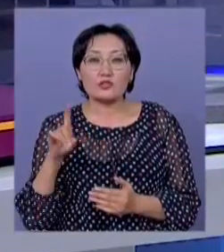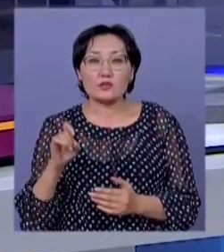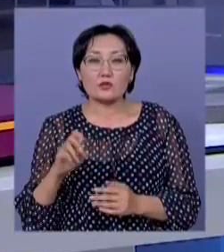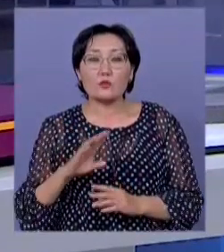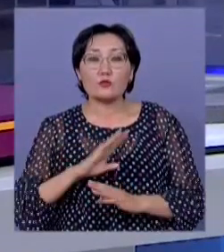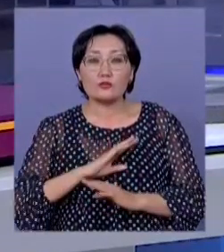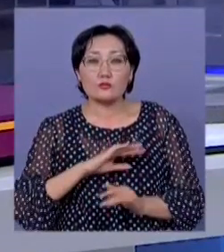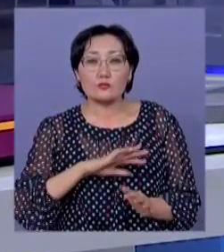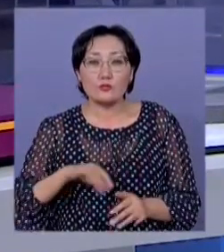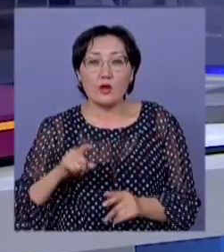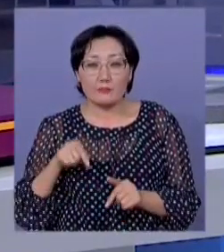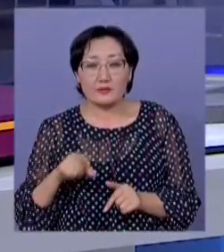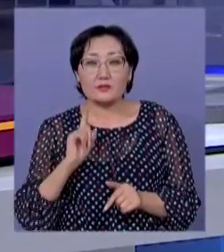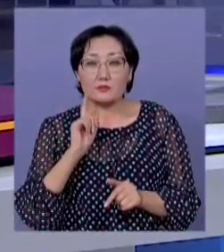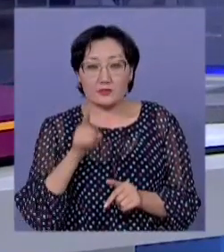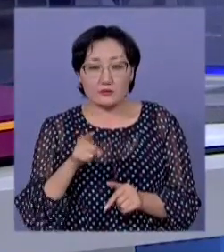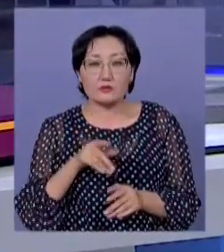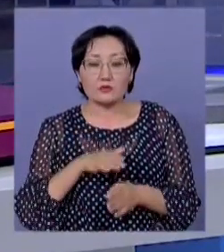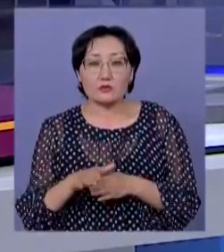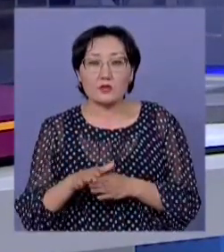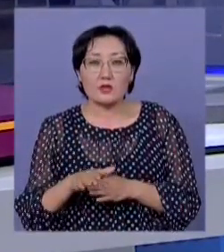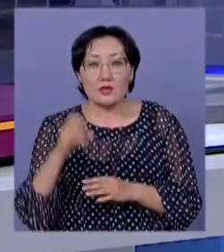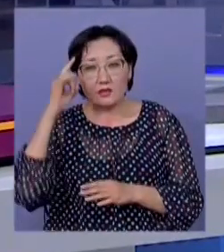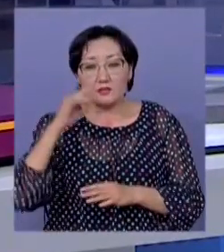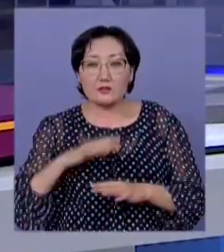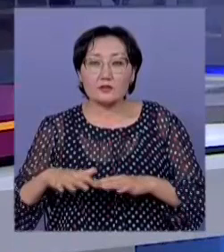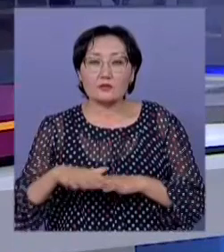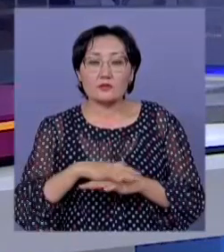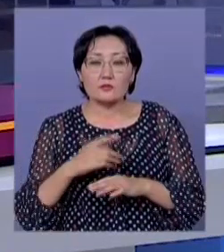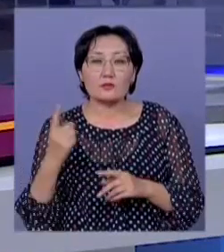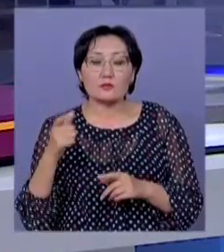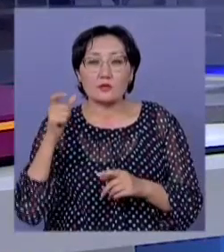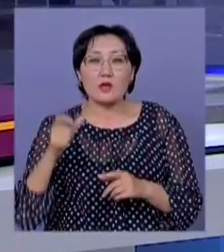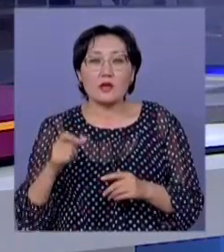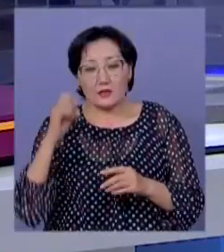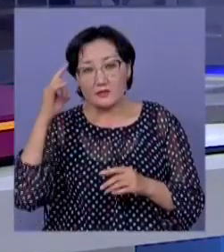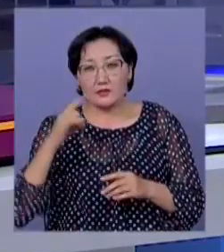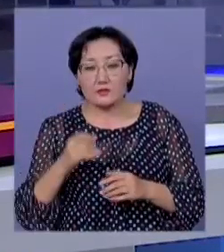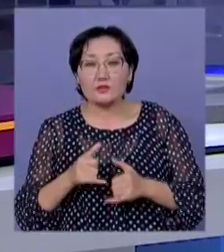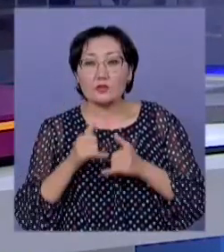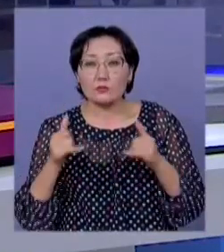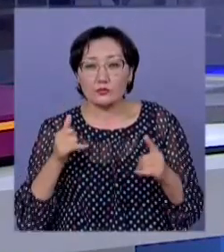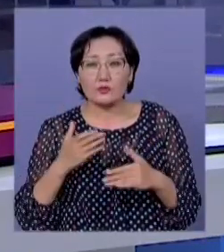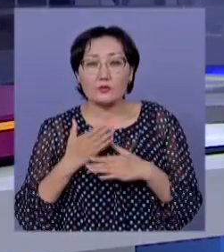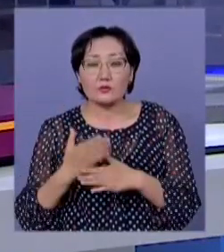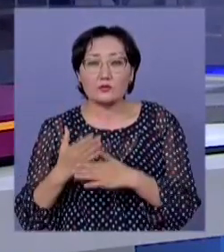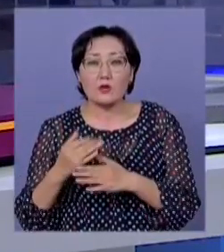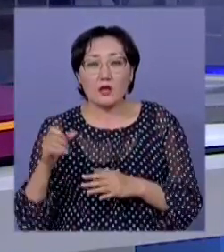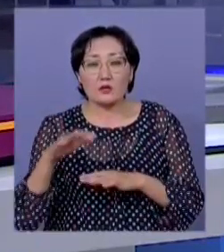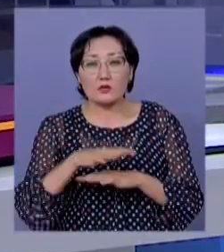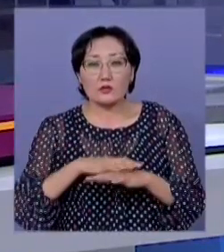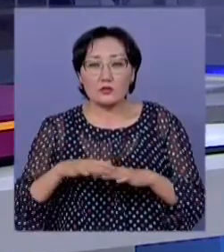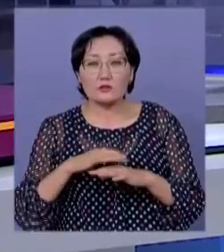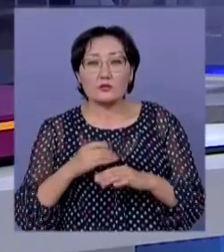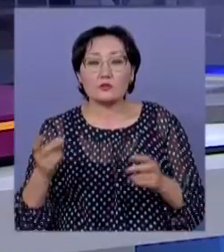дүниеден өткеніне де биыл бір жыл. Елім деп емренген ер Қазақстанның дамуына өлшеусіз үлес қосты. Халықтың